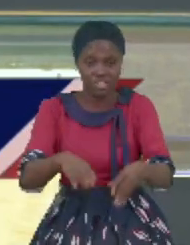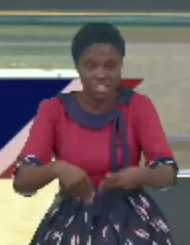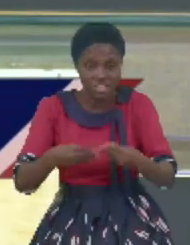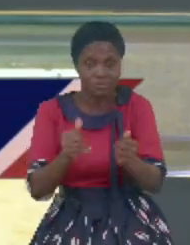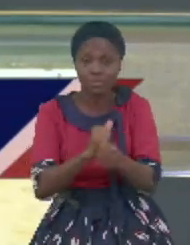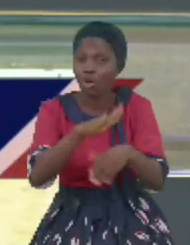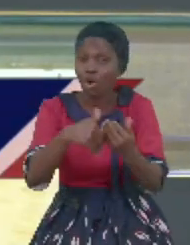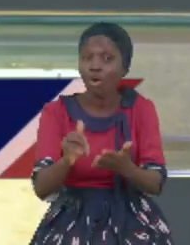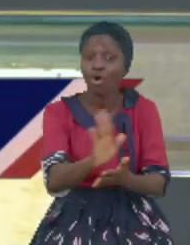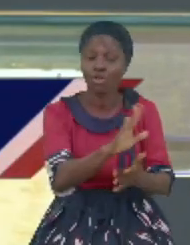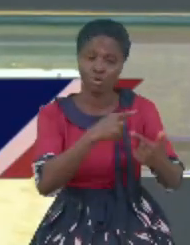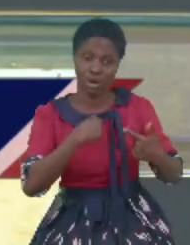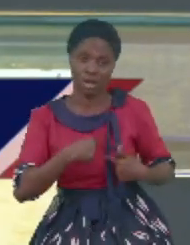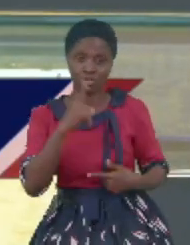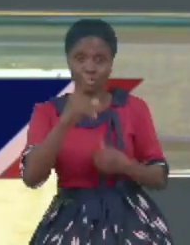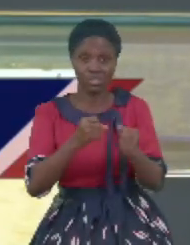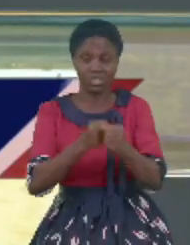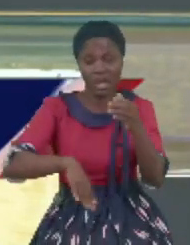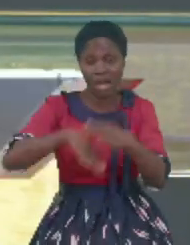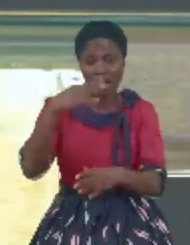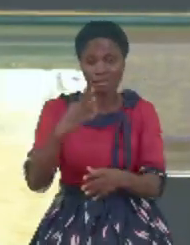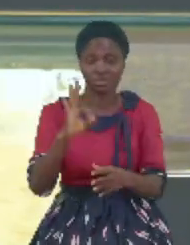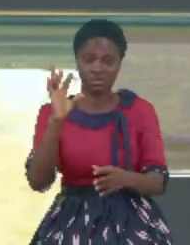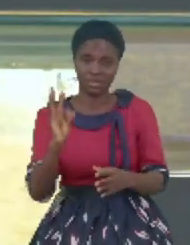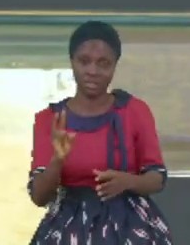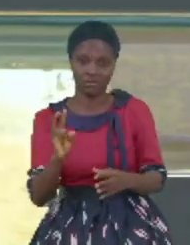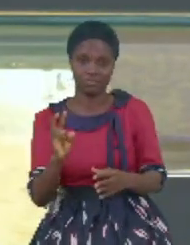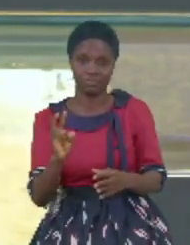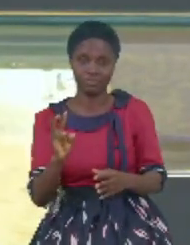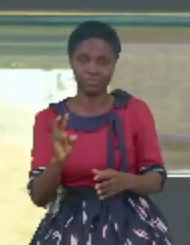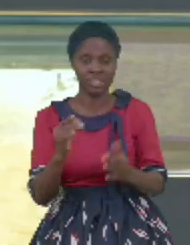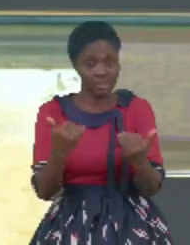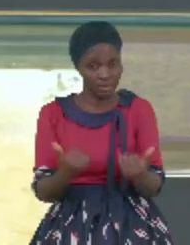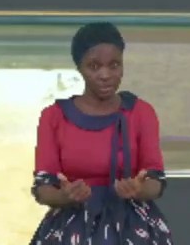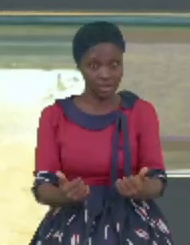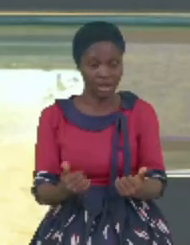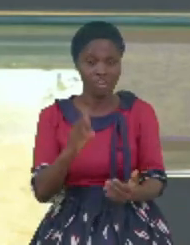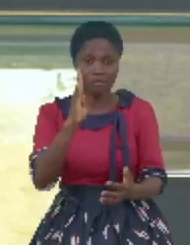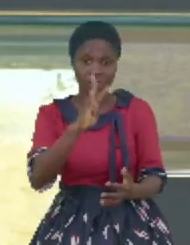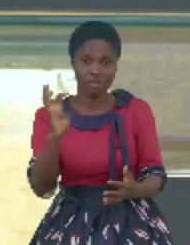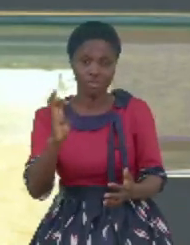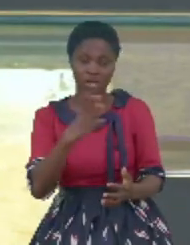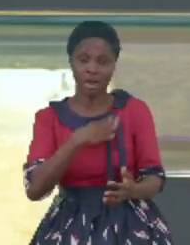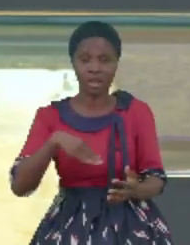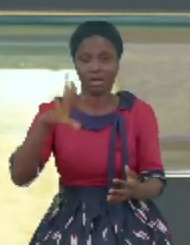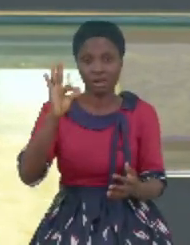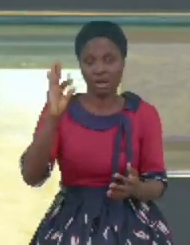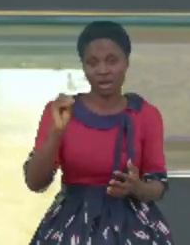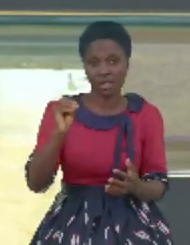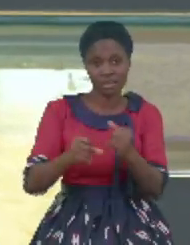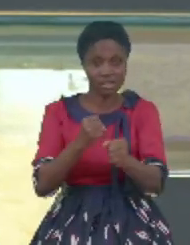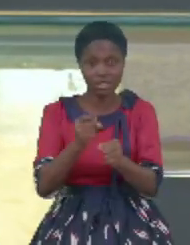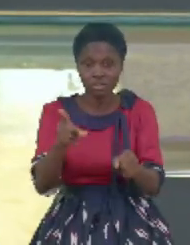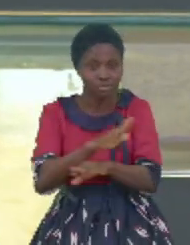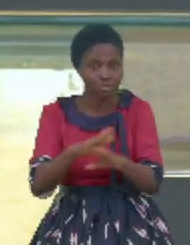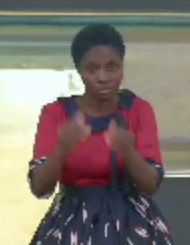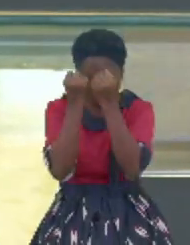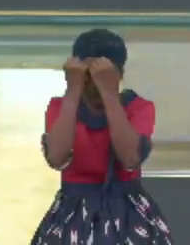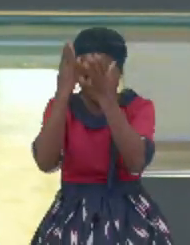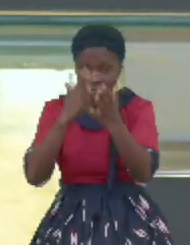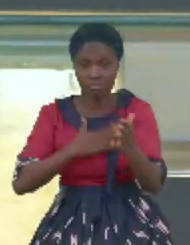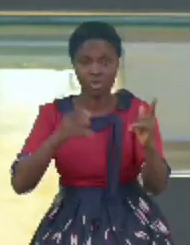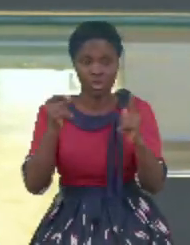libéralement, de tout votre cœur, 1 an des 7. 1 sur 7. 490 ans, vous n'avez